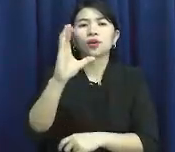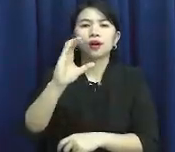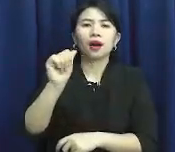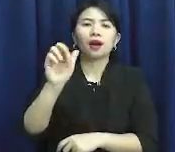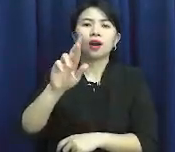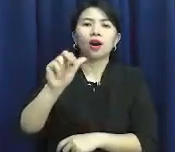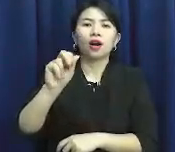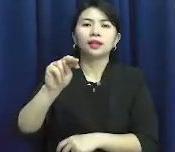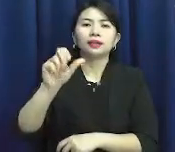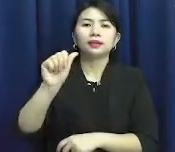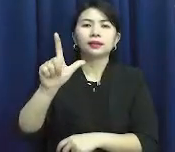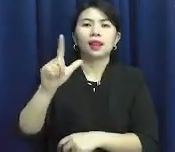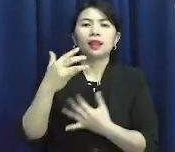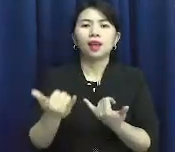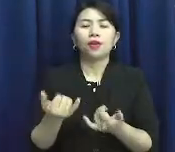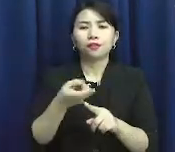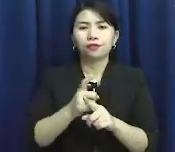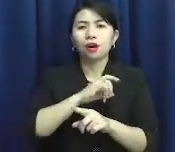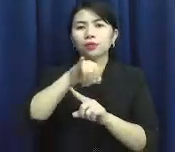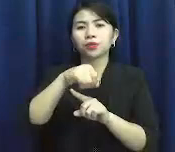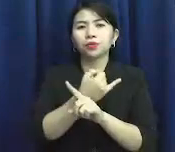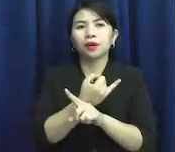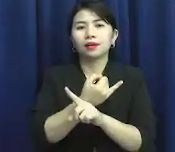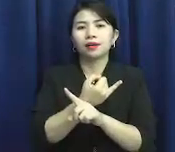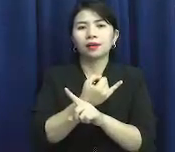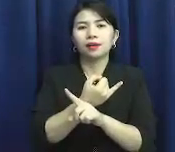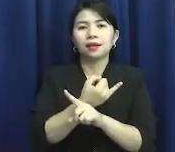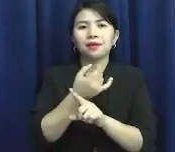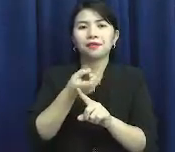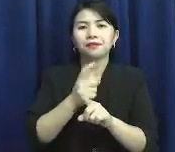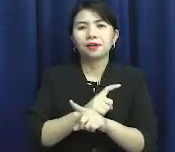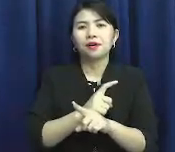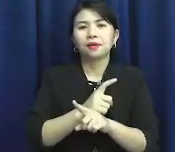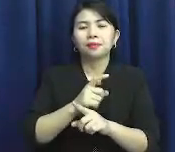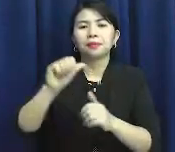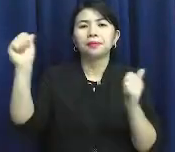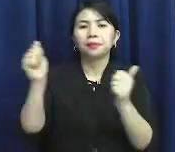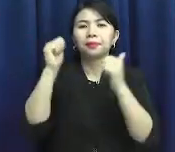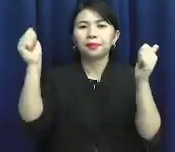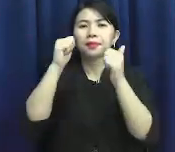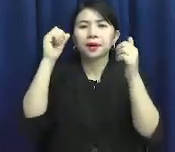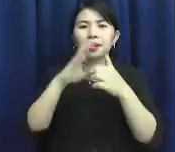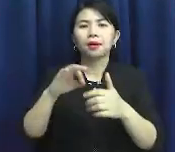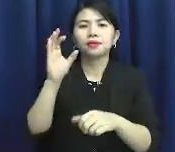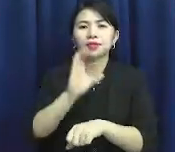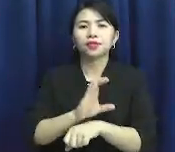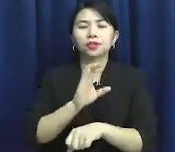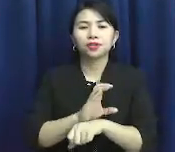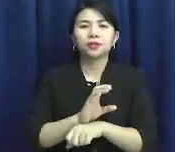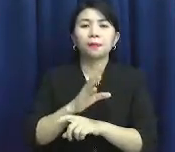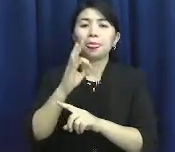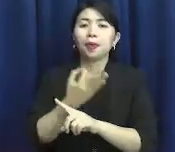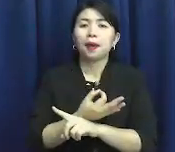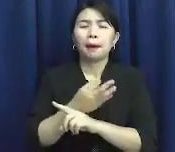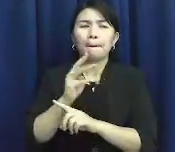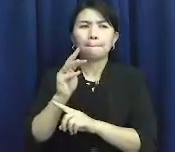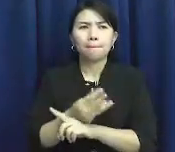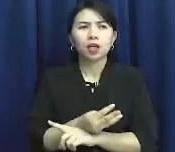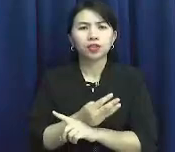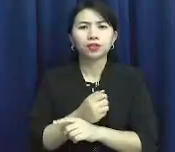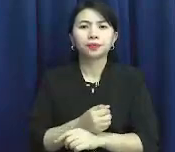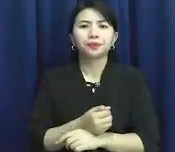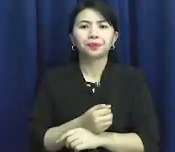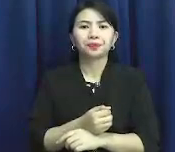from January, spiritual season. Bakit? Anniversary ng church eh. Diba? February, March, April, May, June, July,